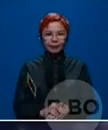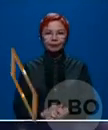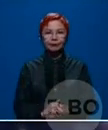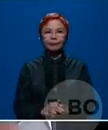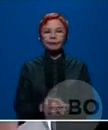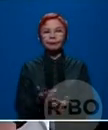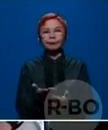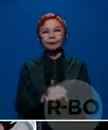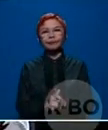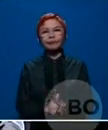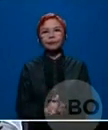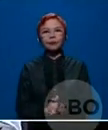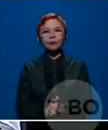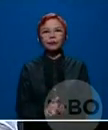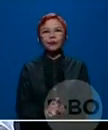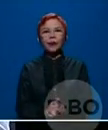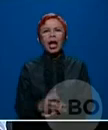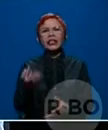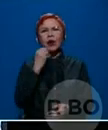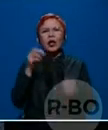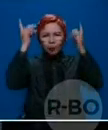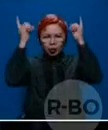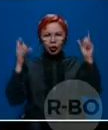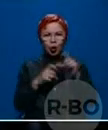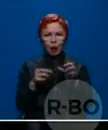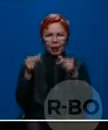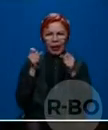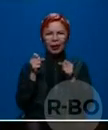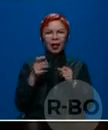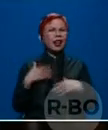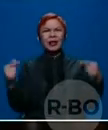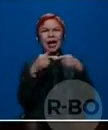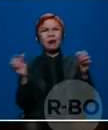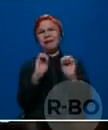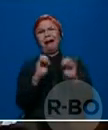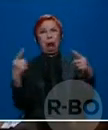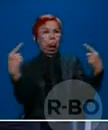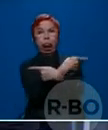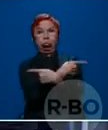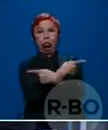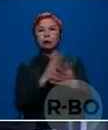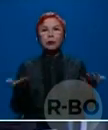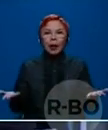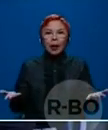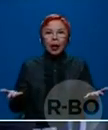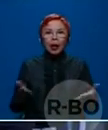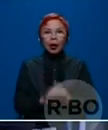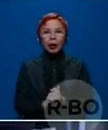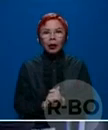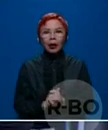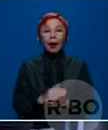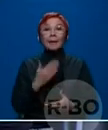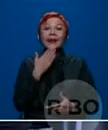tadi e jawaban Ibu Silvi menarik tapi gak nyambung Bu jadi